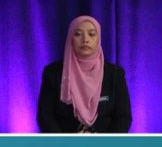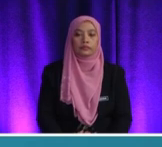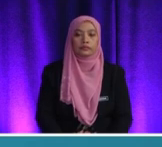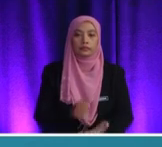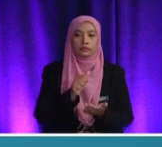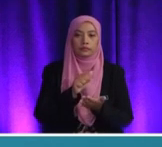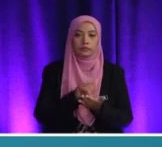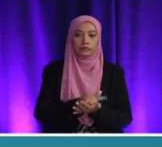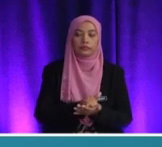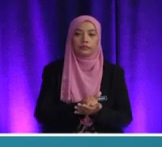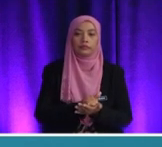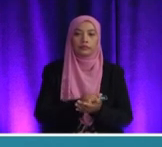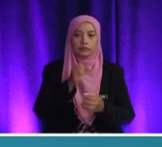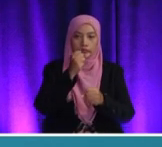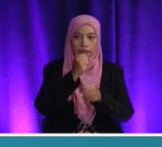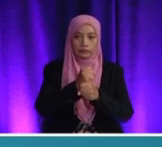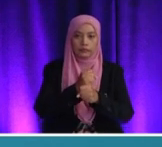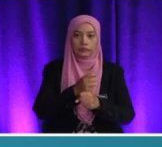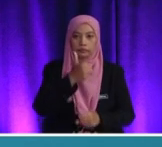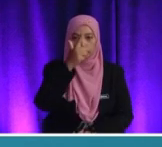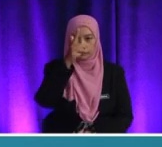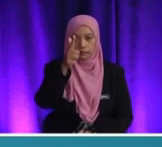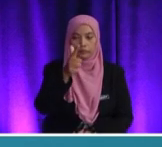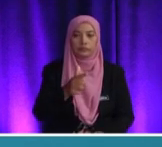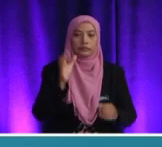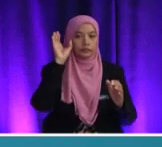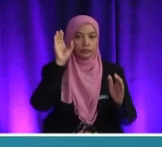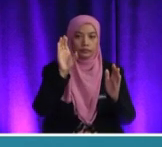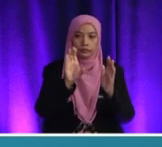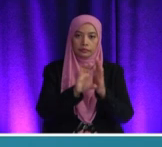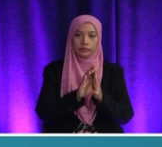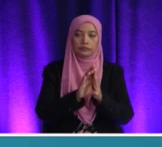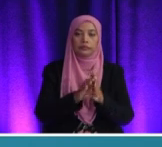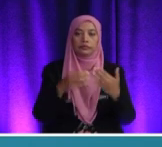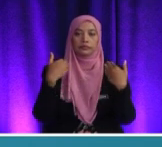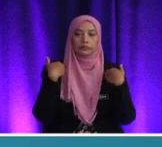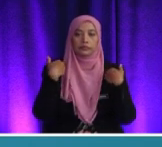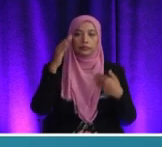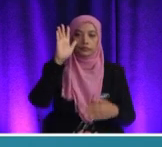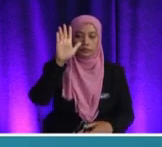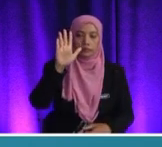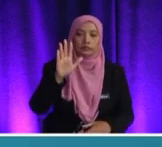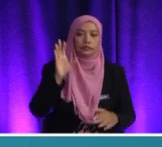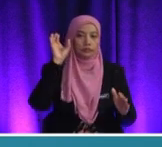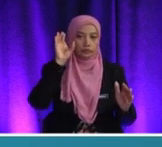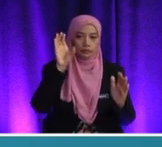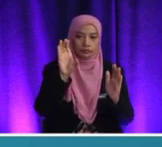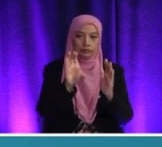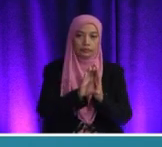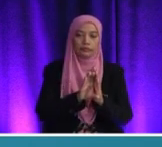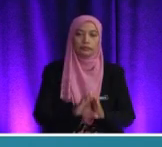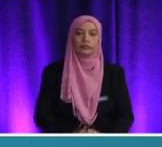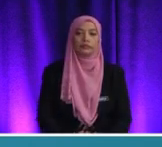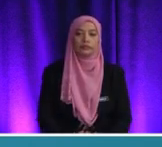Nah jadi kita lihat gambar oke di sini Aden lima keping gambar 5